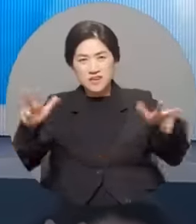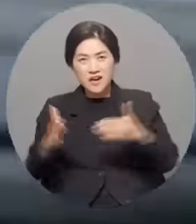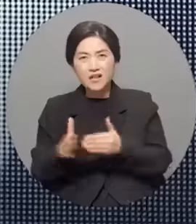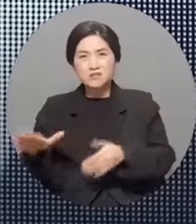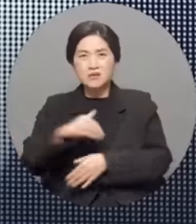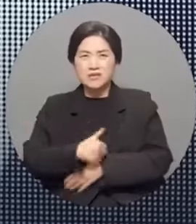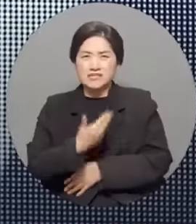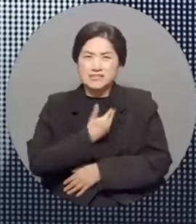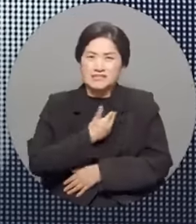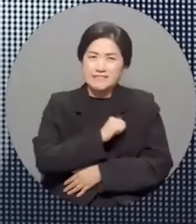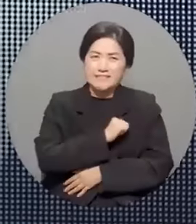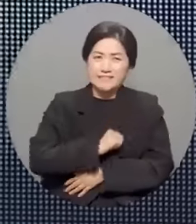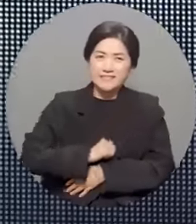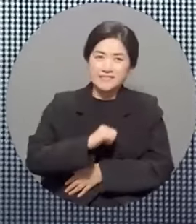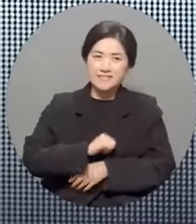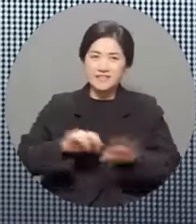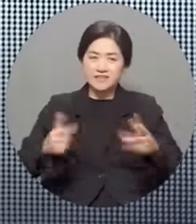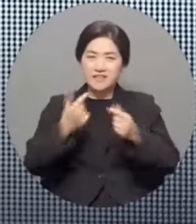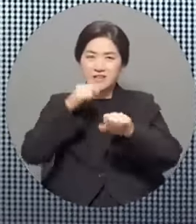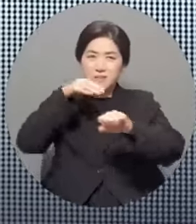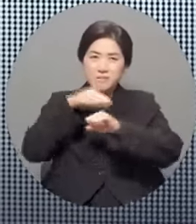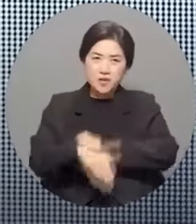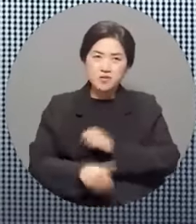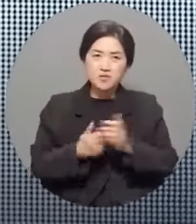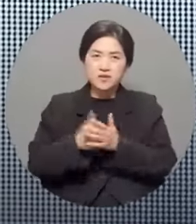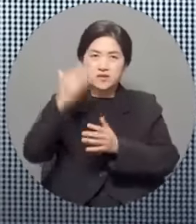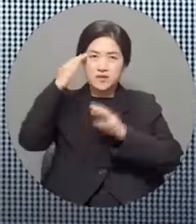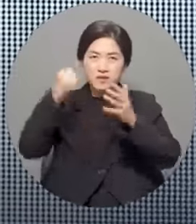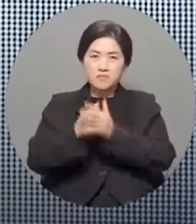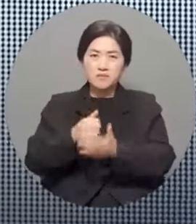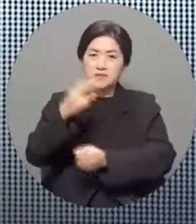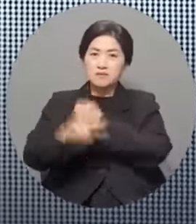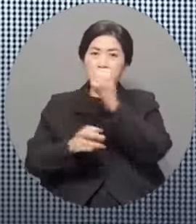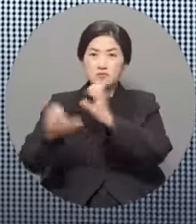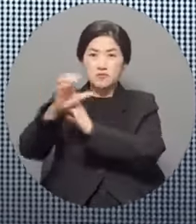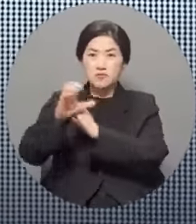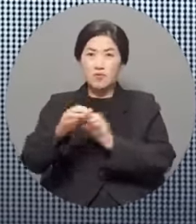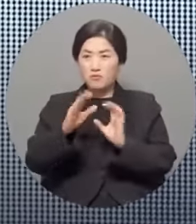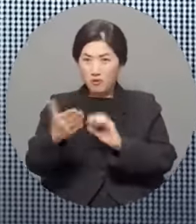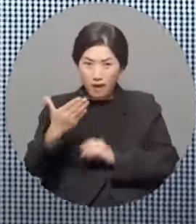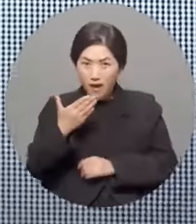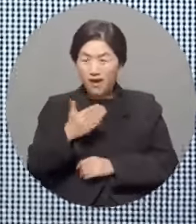우리가 견뎌왔습니다. 이런 민주주의 대한민국 3년 동안은